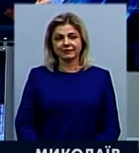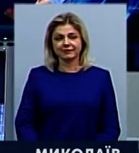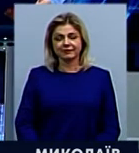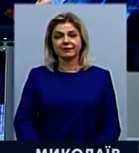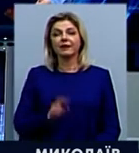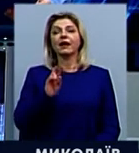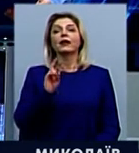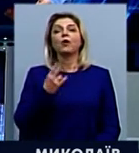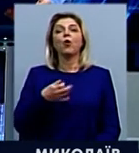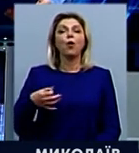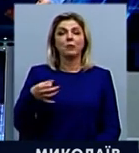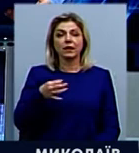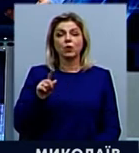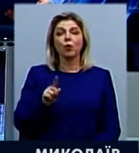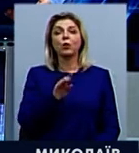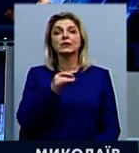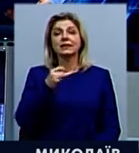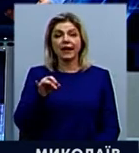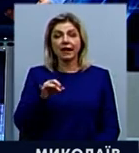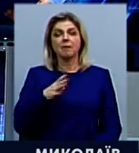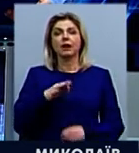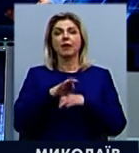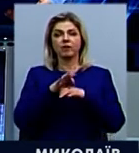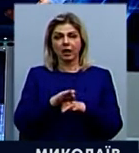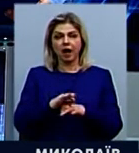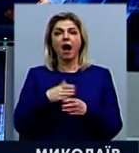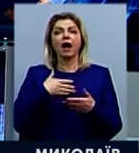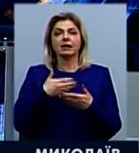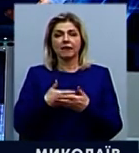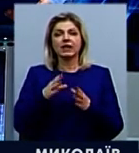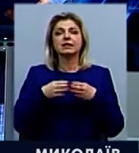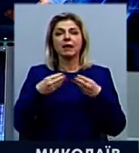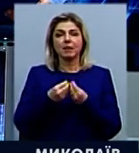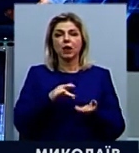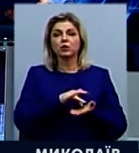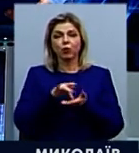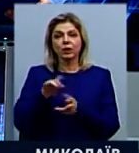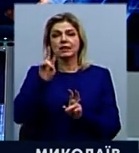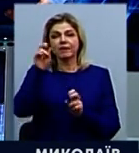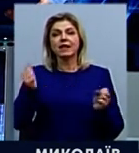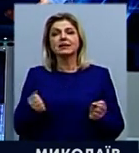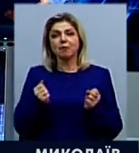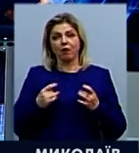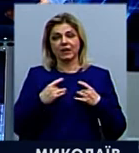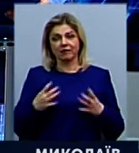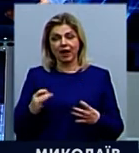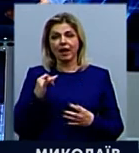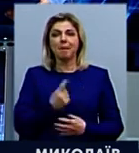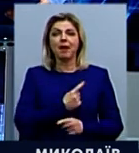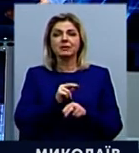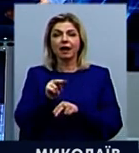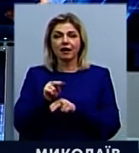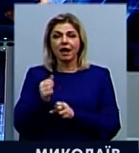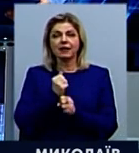У Миколаївському обласному краєзнавчому музеї відбулася інтерактивна родинна екскурсія «Зимові свята» та майстер-клас з виготовлення різдвяної